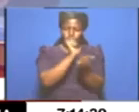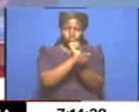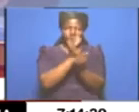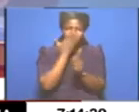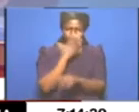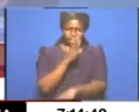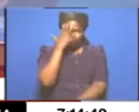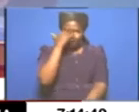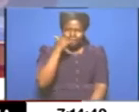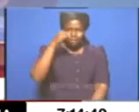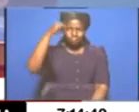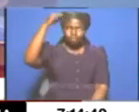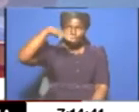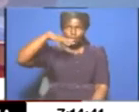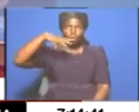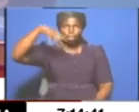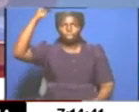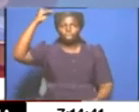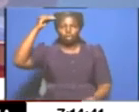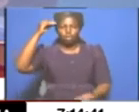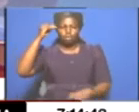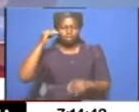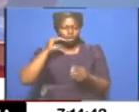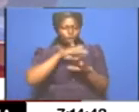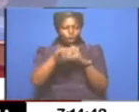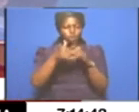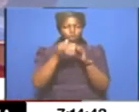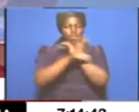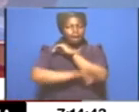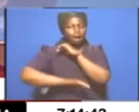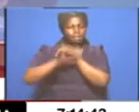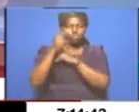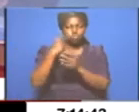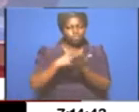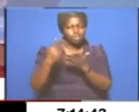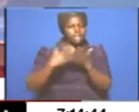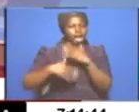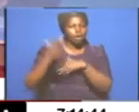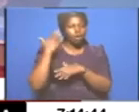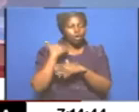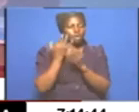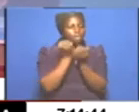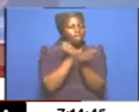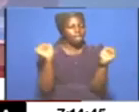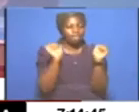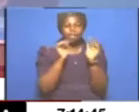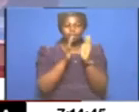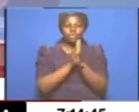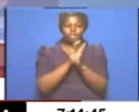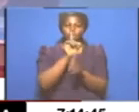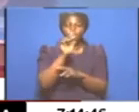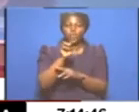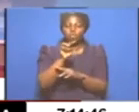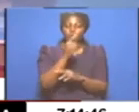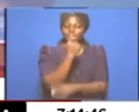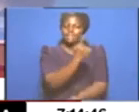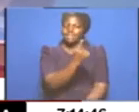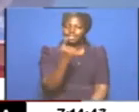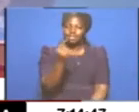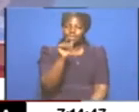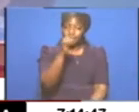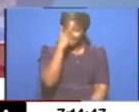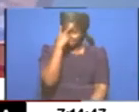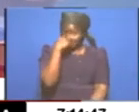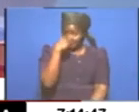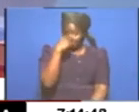kwa umeme kote nchini majuma mawili yaliyopita wameachiliwa kwa dhamana ya shilingi milioni moja kila mmoja. Washukiwa hao